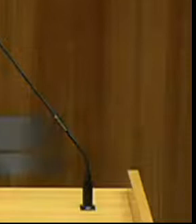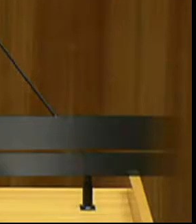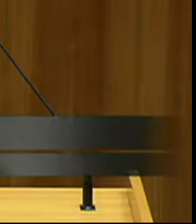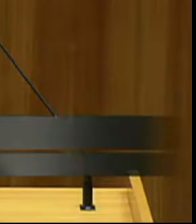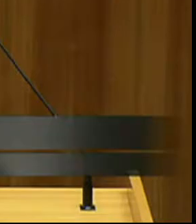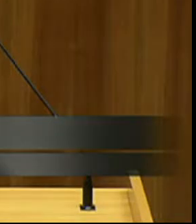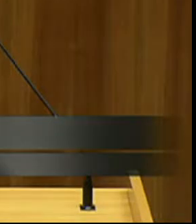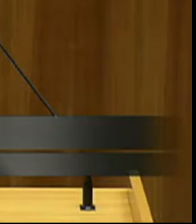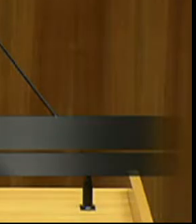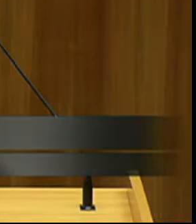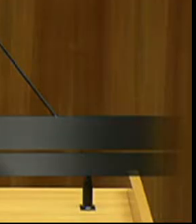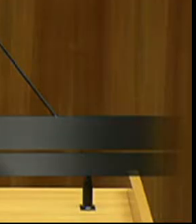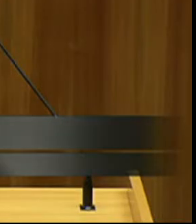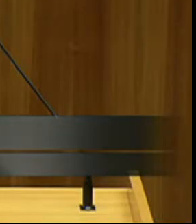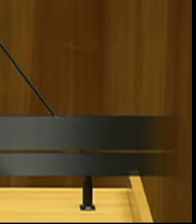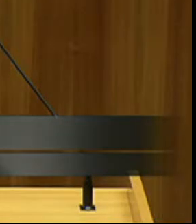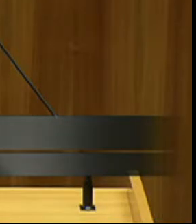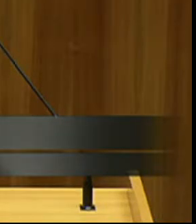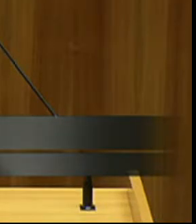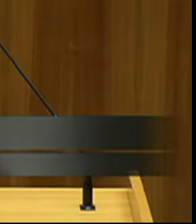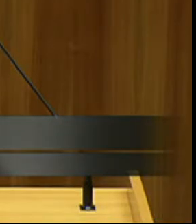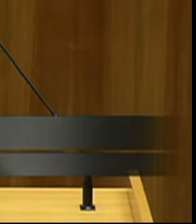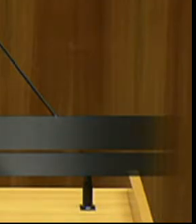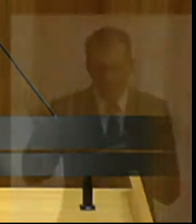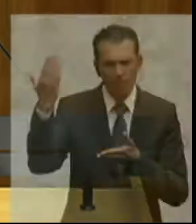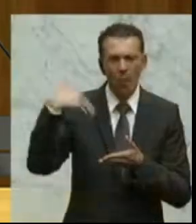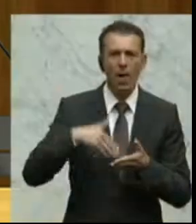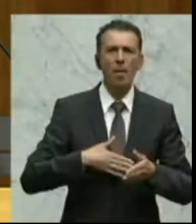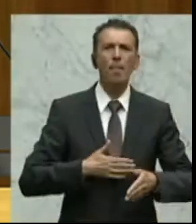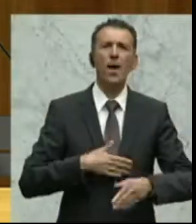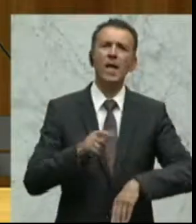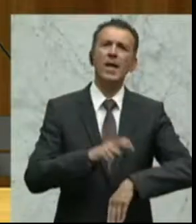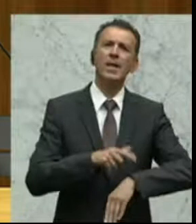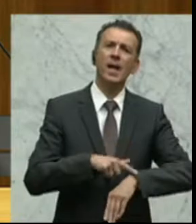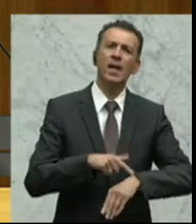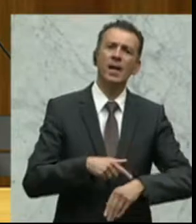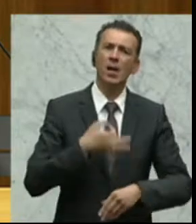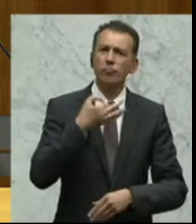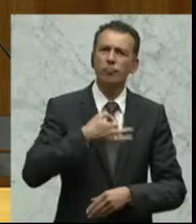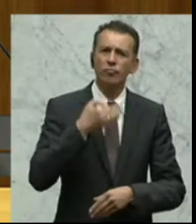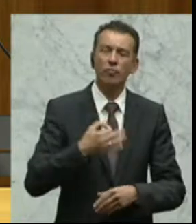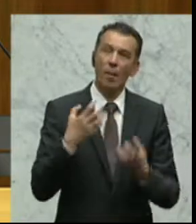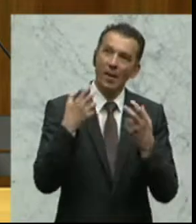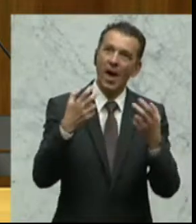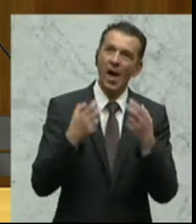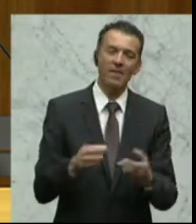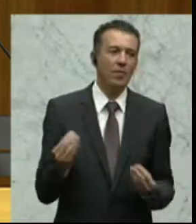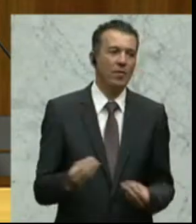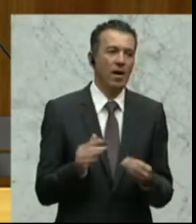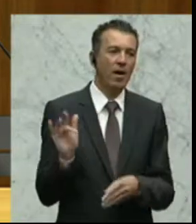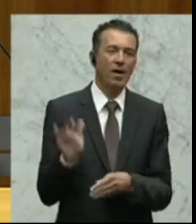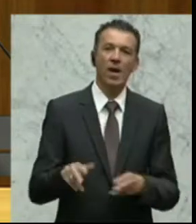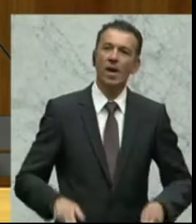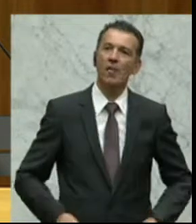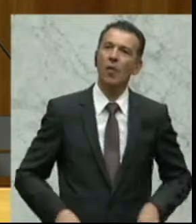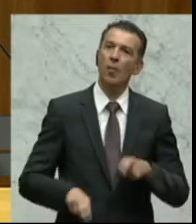geehrte Steuerzahler. Vorhin in meiner dringlichen Ansprache, da war ich so begeistert für die Sache, mich gegen die Vermögensteuer einzusetzen, dass ich